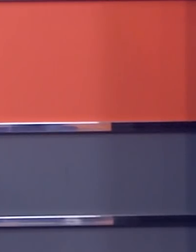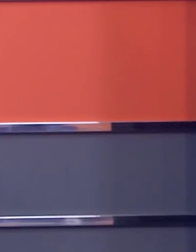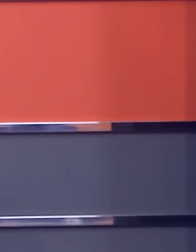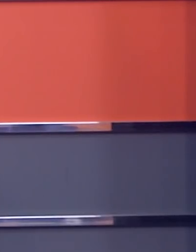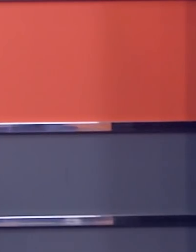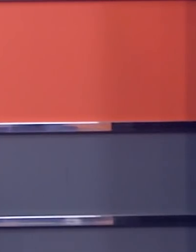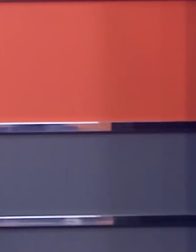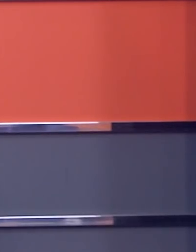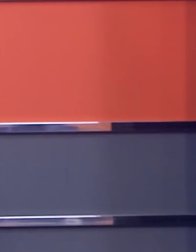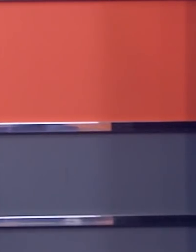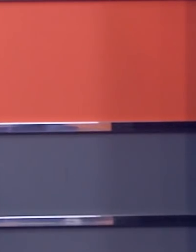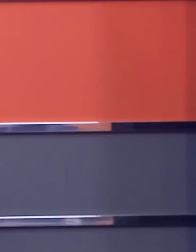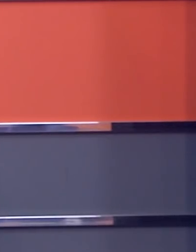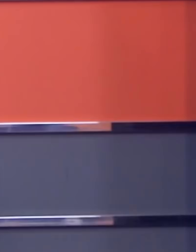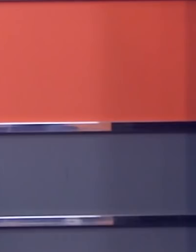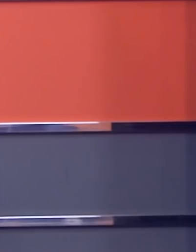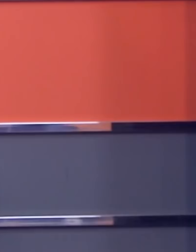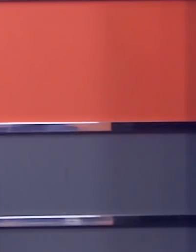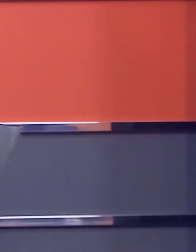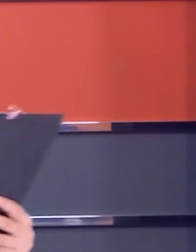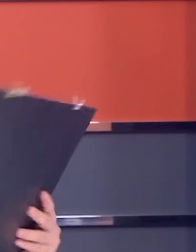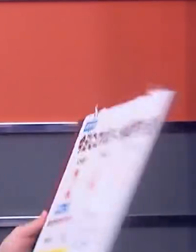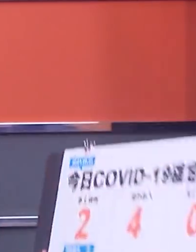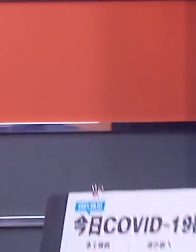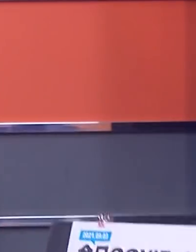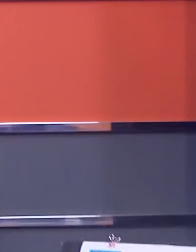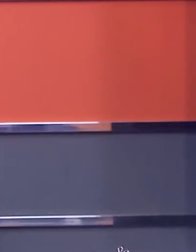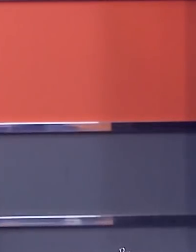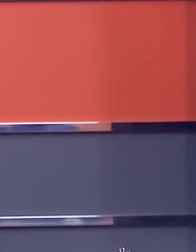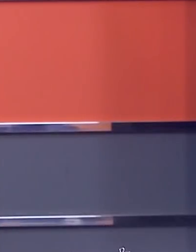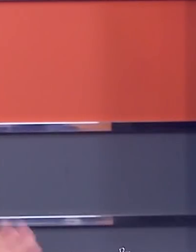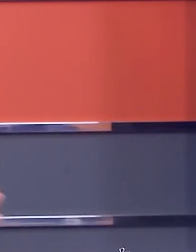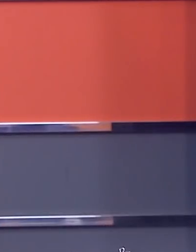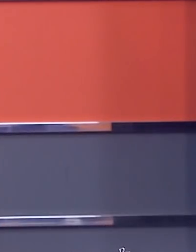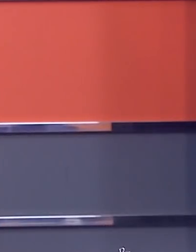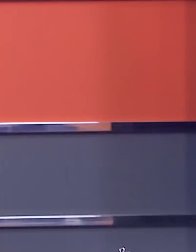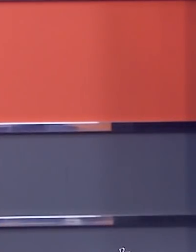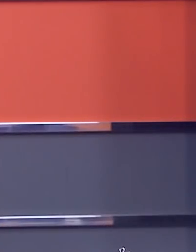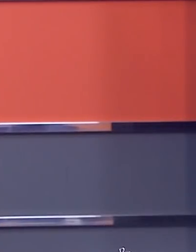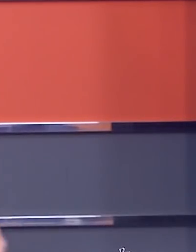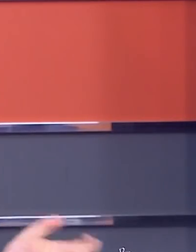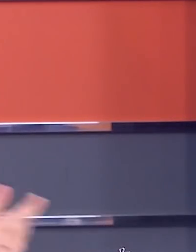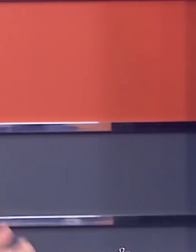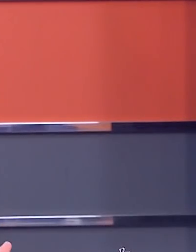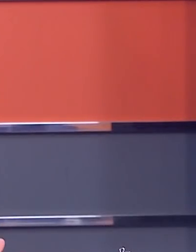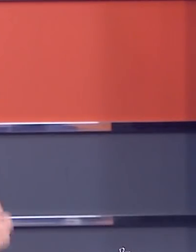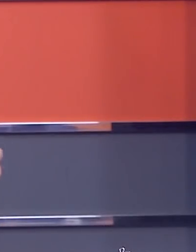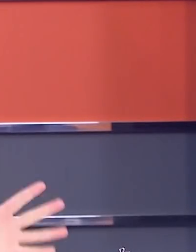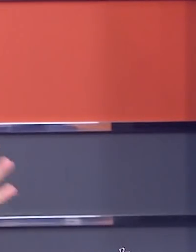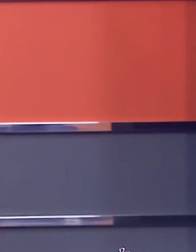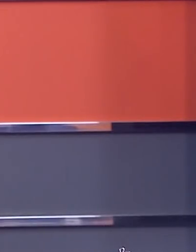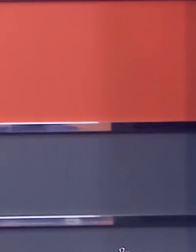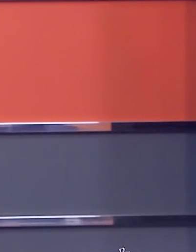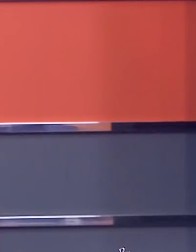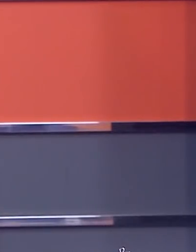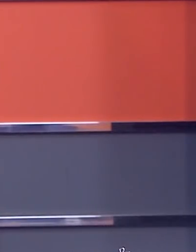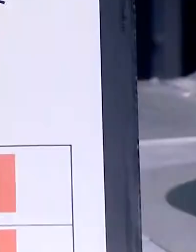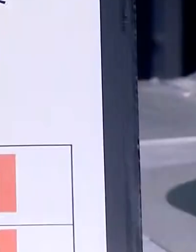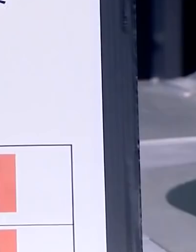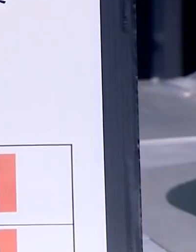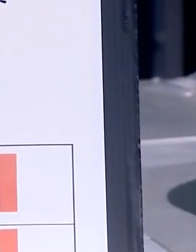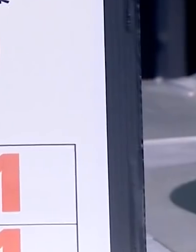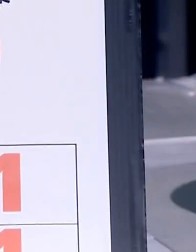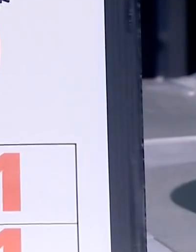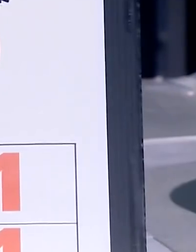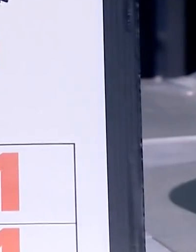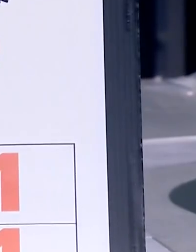措施哦，必须要跟大家来讲一下哈。今天我们的这个本土病例哦，其实不是我们真的在乎的，因为我们境外移入，然后影响到本土哦。你